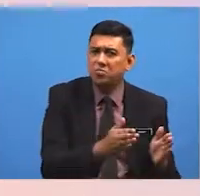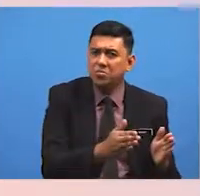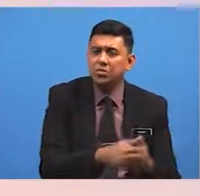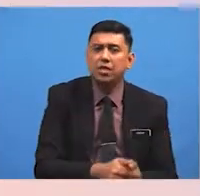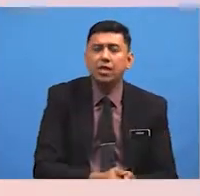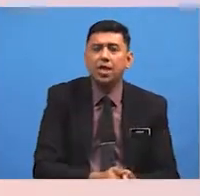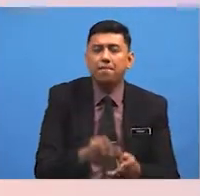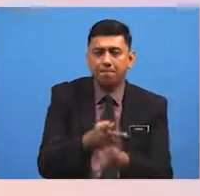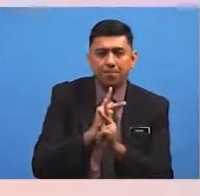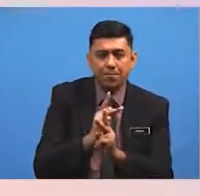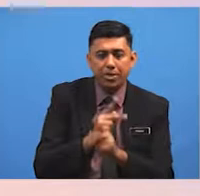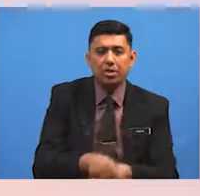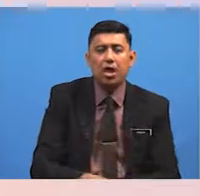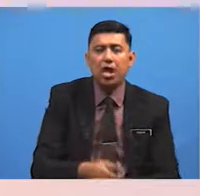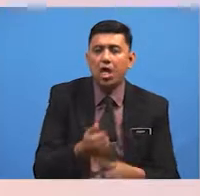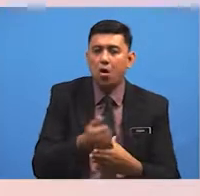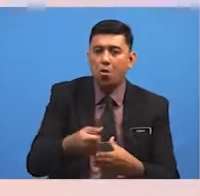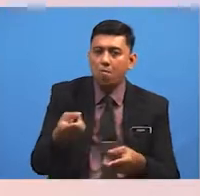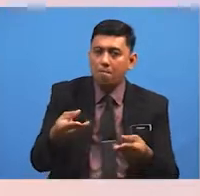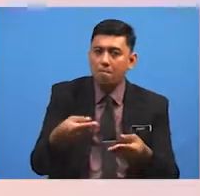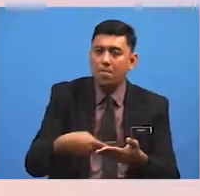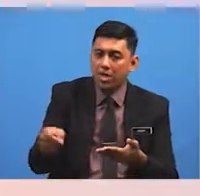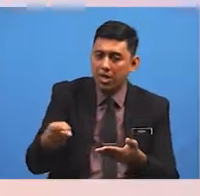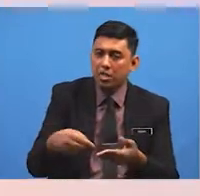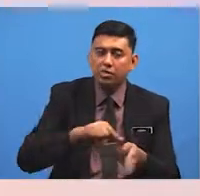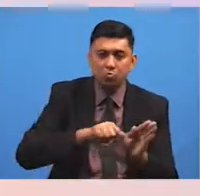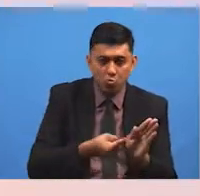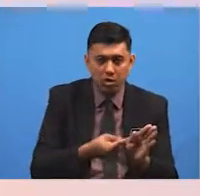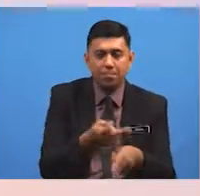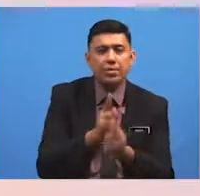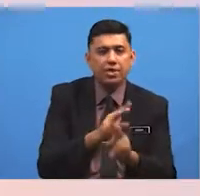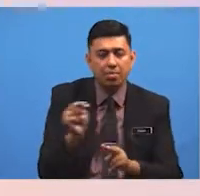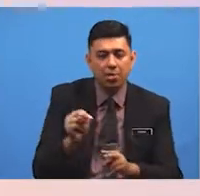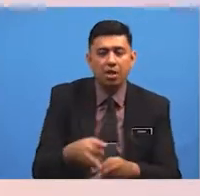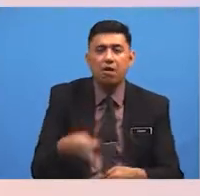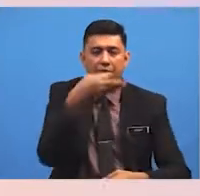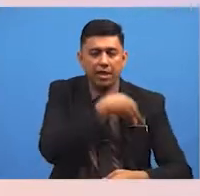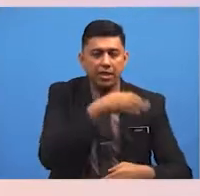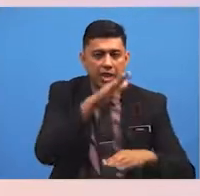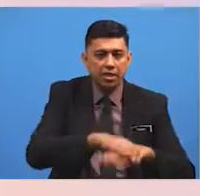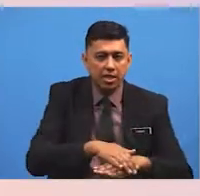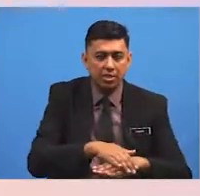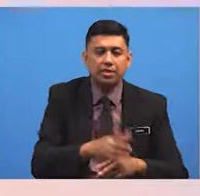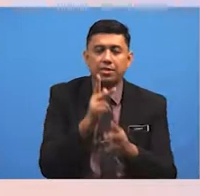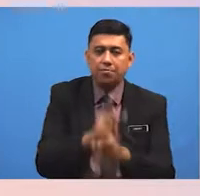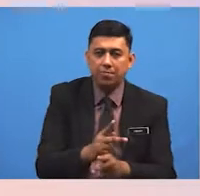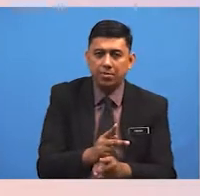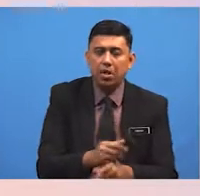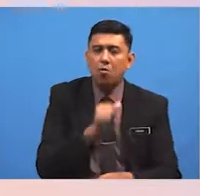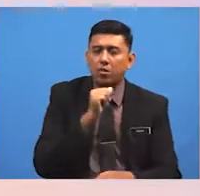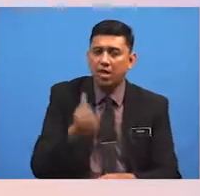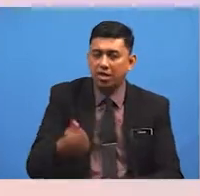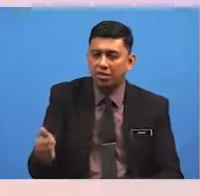atau bayaran bayi pinjaman faedah atas pinjaman MSC bukan